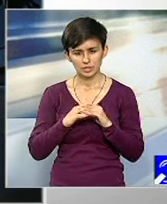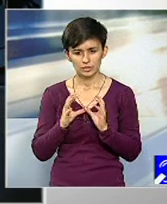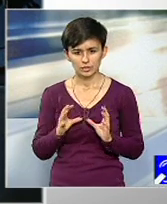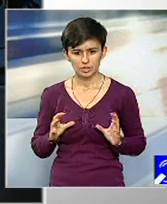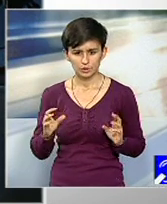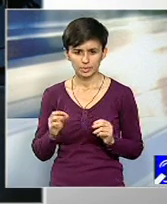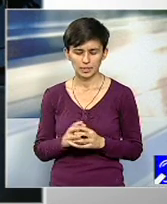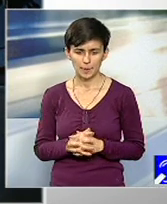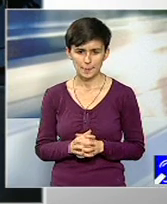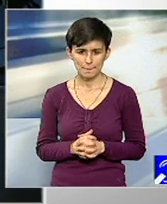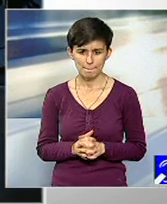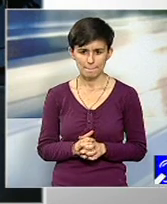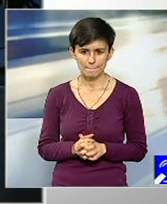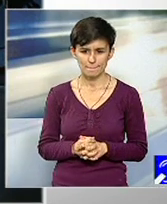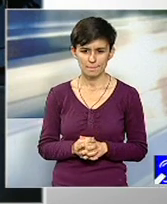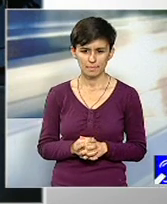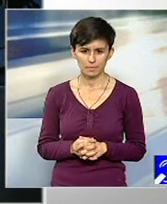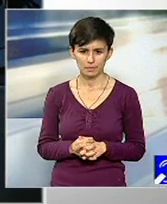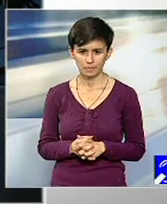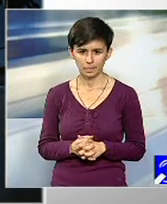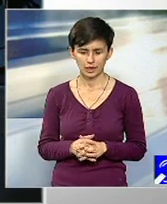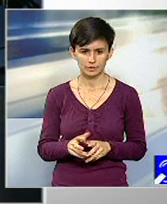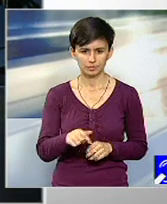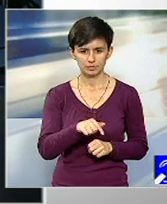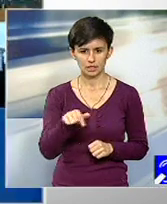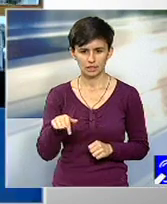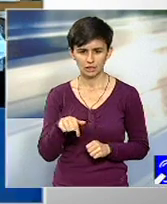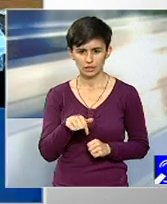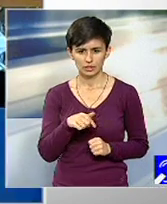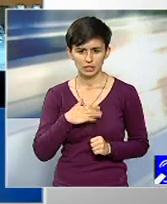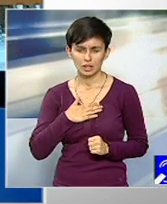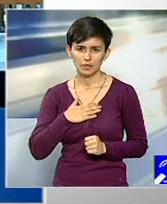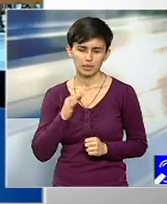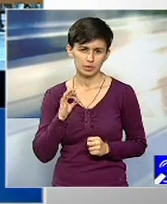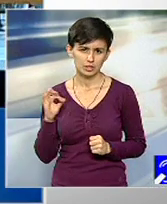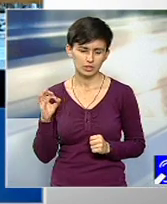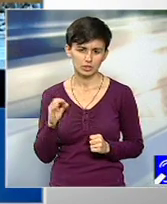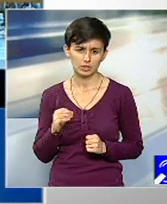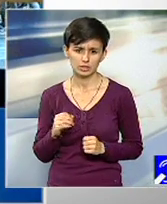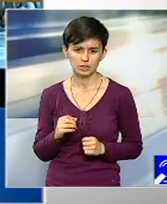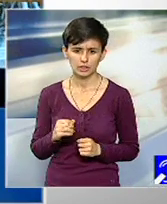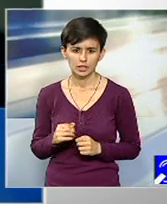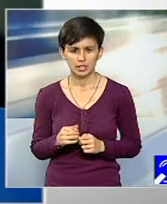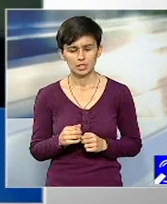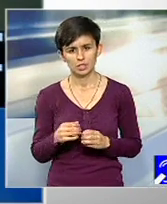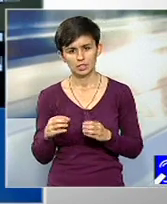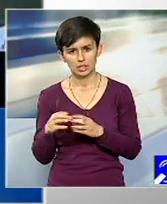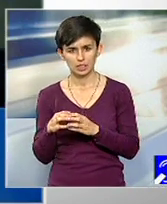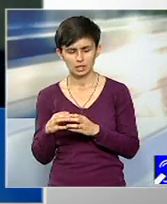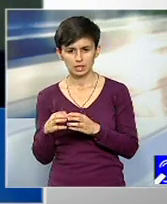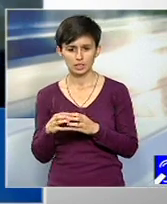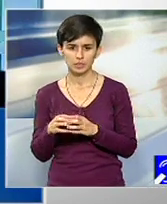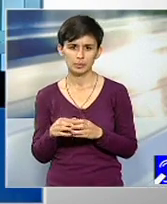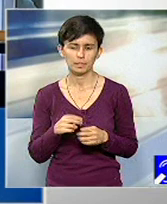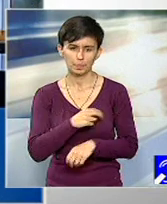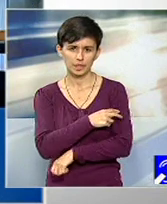Deci noi chiar avem noroc cu doamna Sali. Să vorbim despre asta. Este extraordinar faptul că echipa doamnelor, domnilor al liceului pentru deficienți de vedere